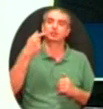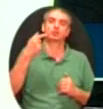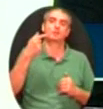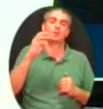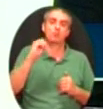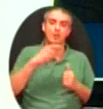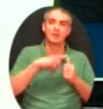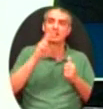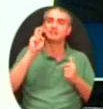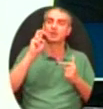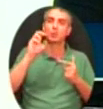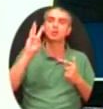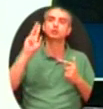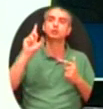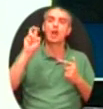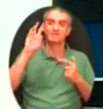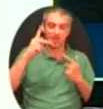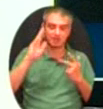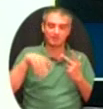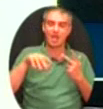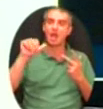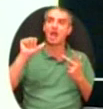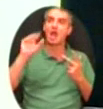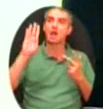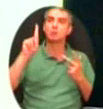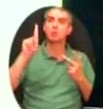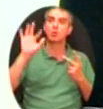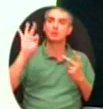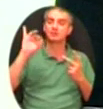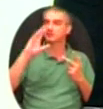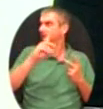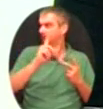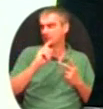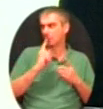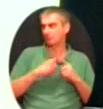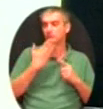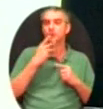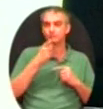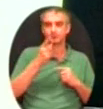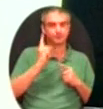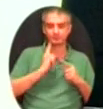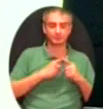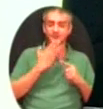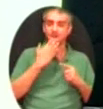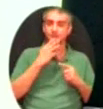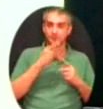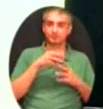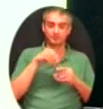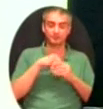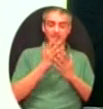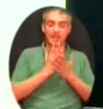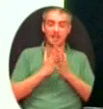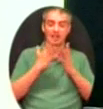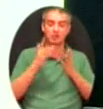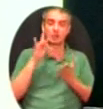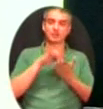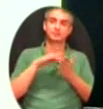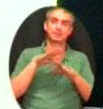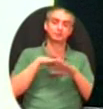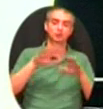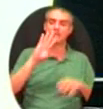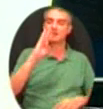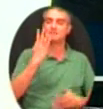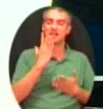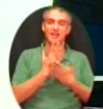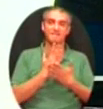מוקבר, איסאוויה, שואפת ואבודיס. כשאבודיס אנחנו יודעים שמרבידה... אבודיס זה לא בדיוק ירושלים. בדיוק, אנחנו יודעים שלא בדיוק ירושלים, וחלק גדול ממנה נמצא בשטח B